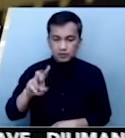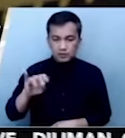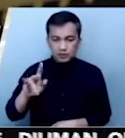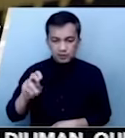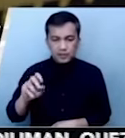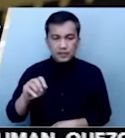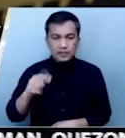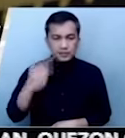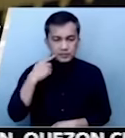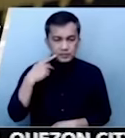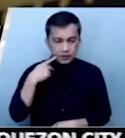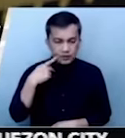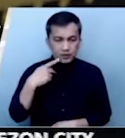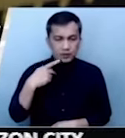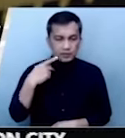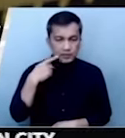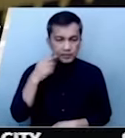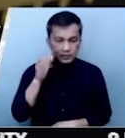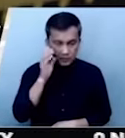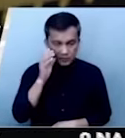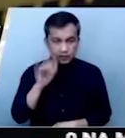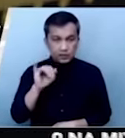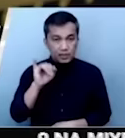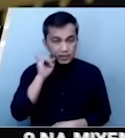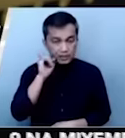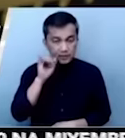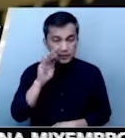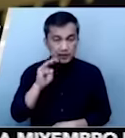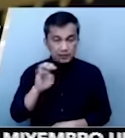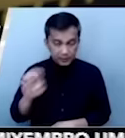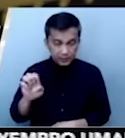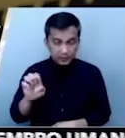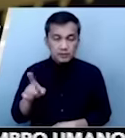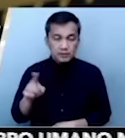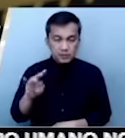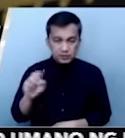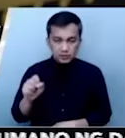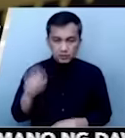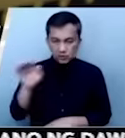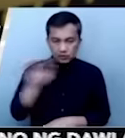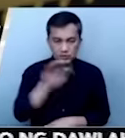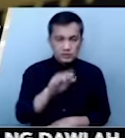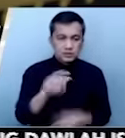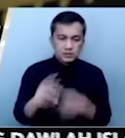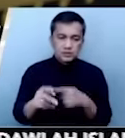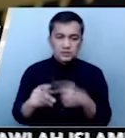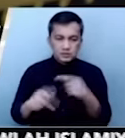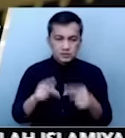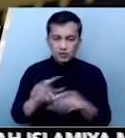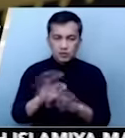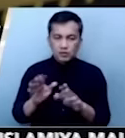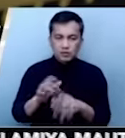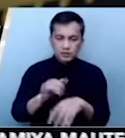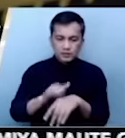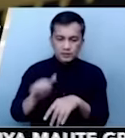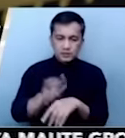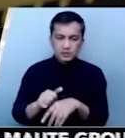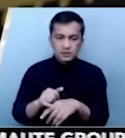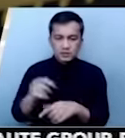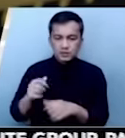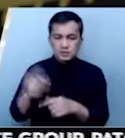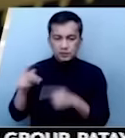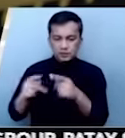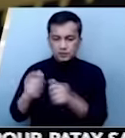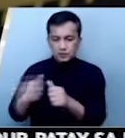at Ivy Marcos at nanawagan nga sila sa publiko na huwag magpanilang sa mga taong nasa likod na nagsusulong ng People's Initiative. At